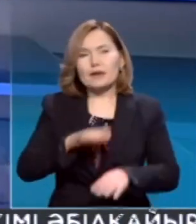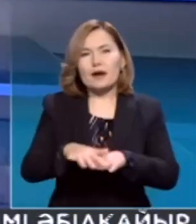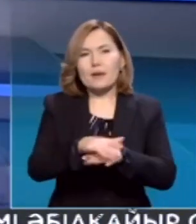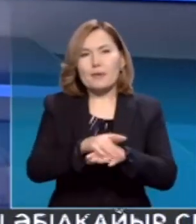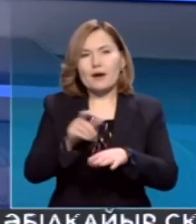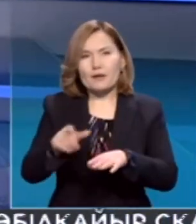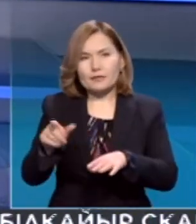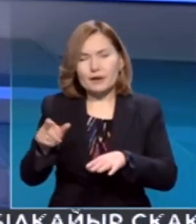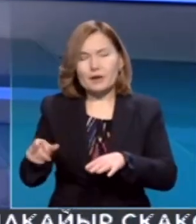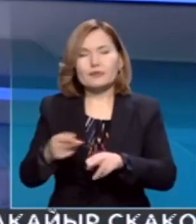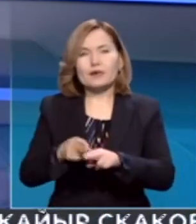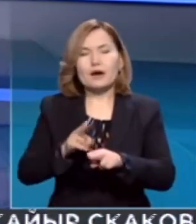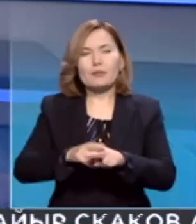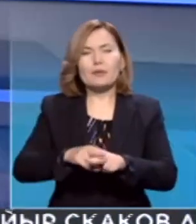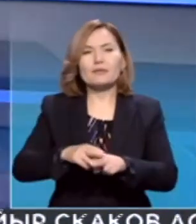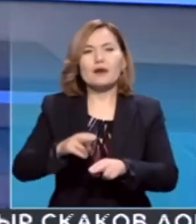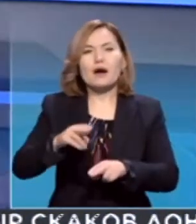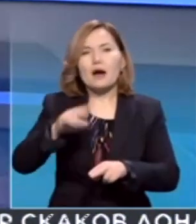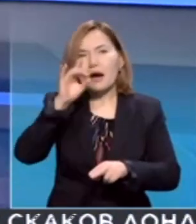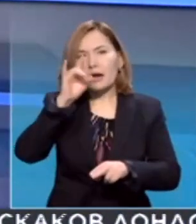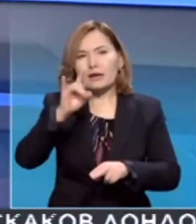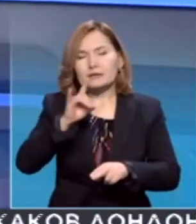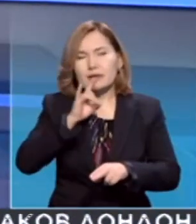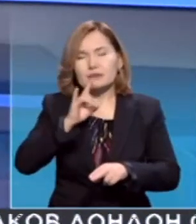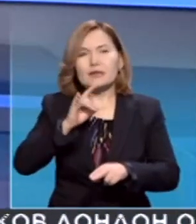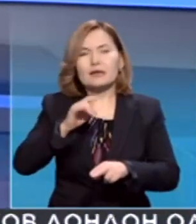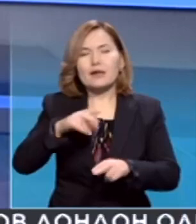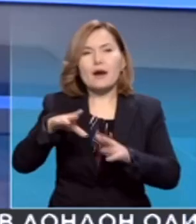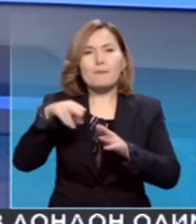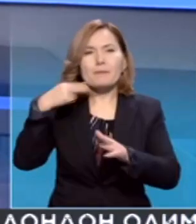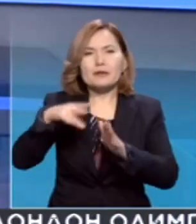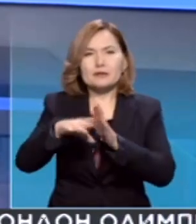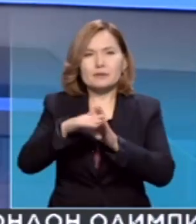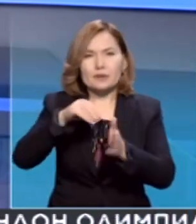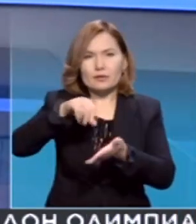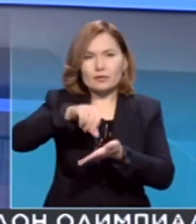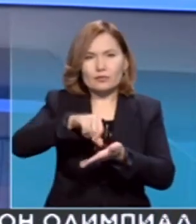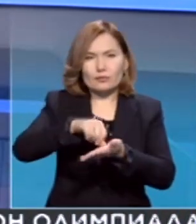Қазақстандықтардың басым бөлігі алдағы болатын президент сайлауына қатысып дауыс беруге ниетті.